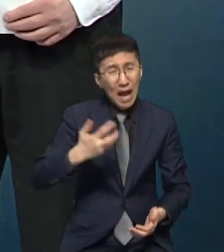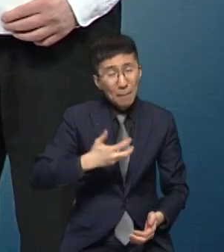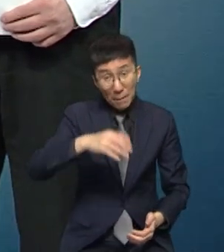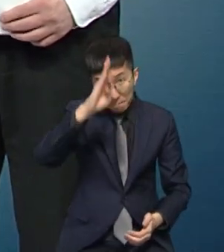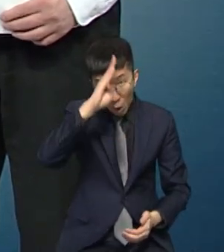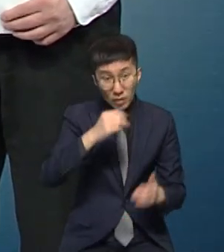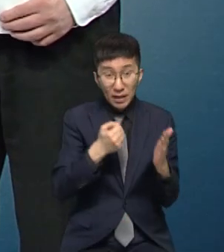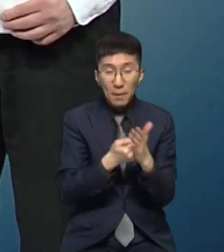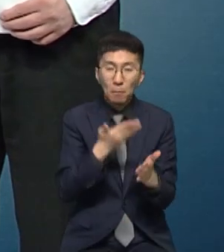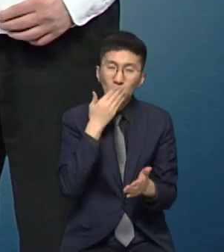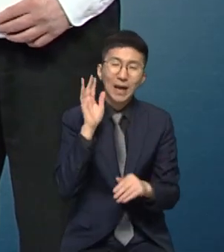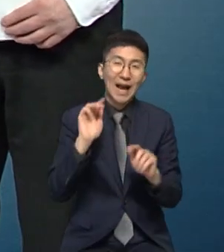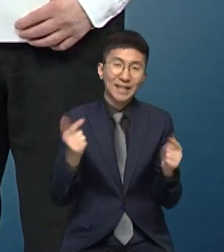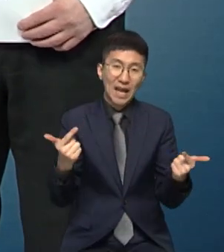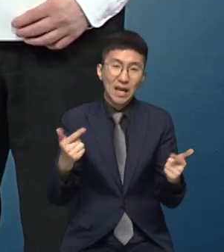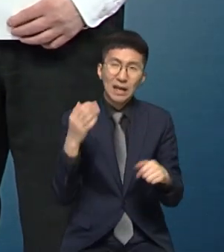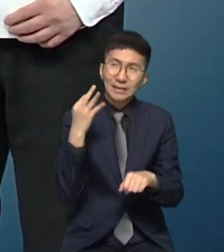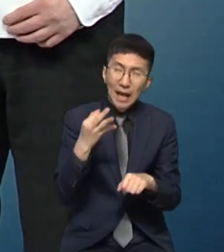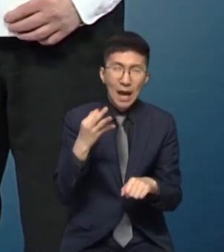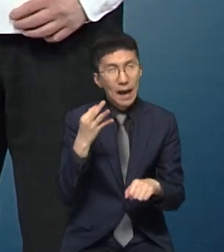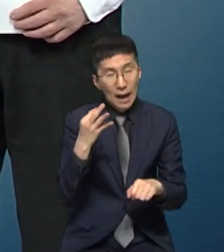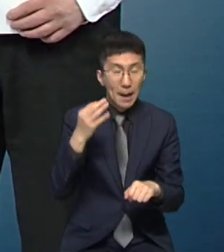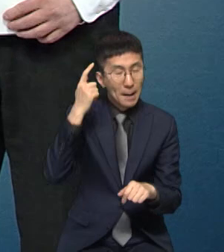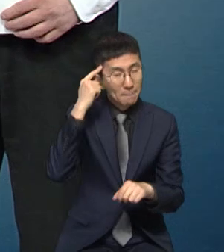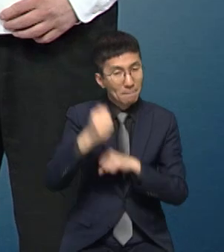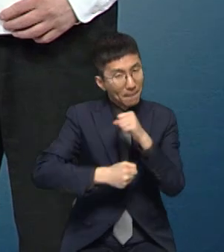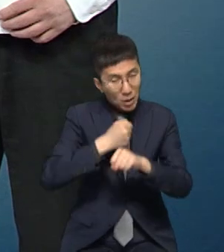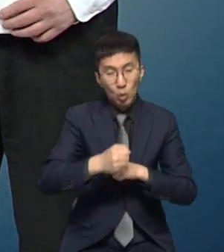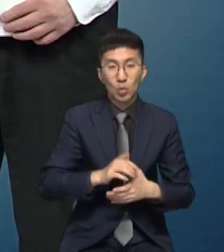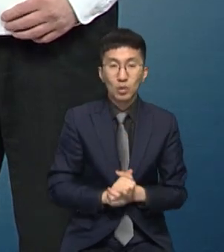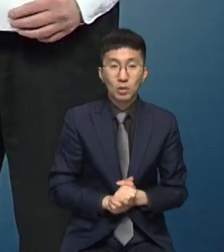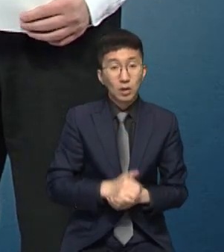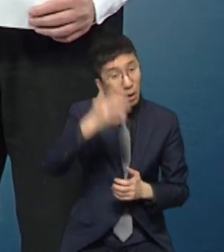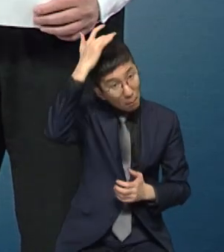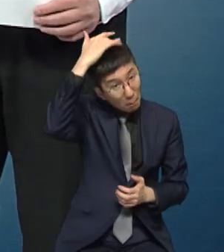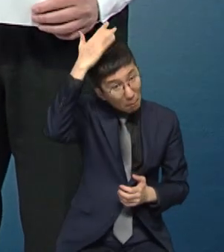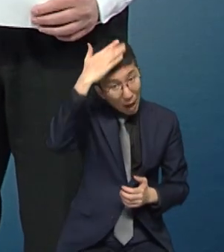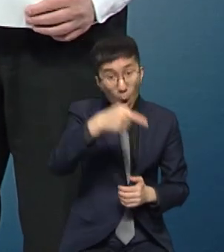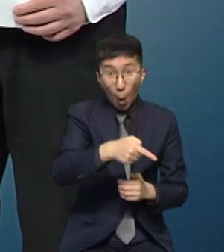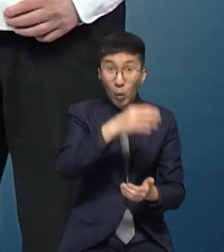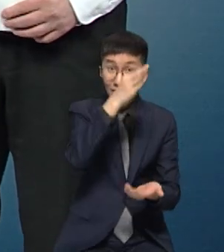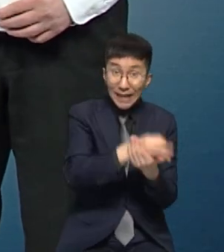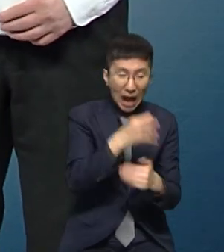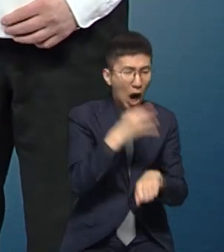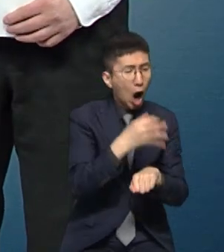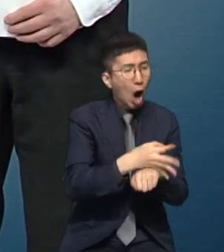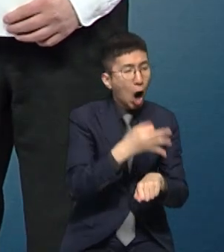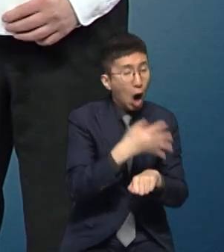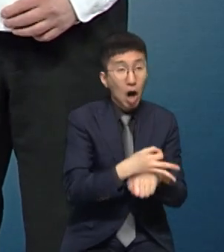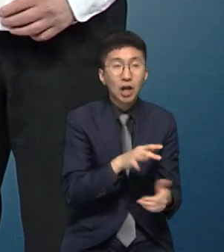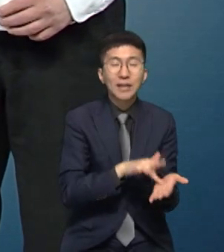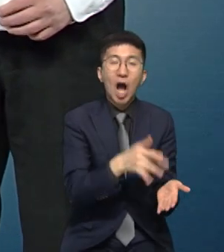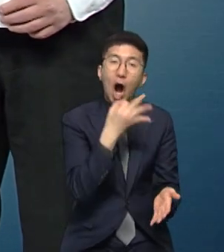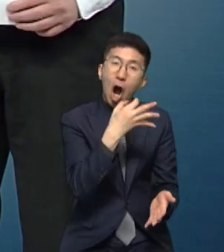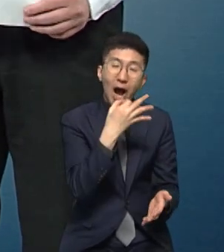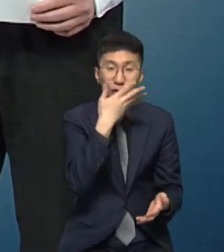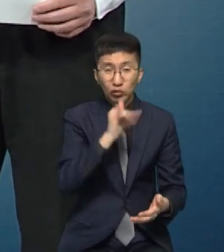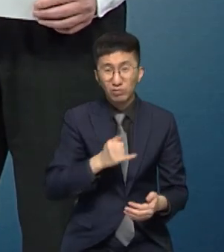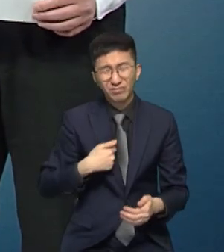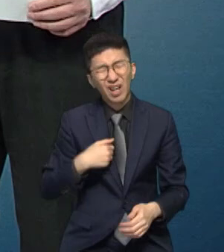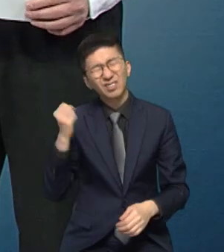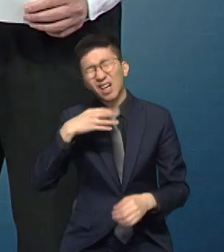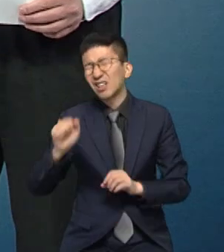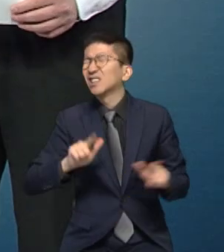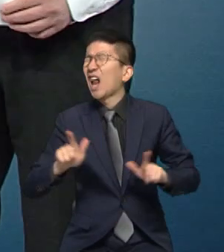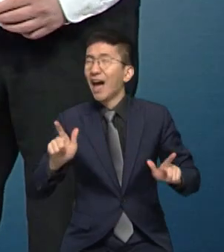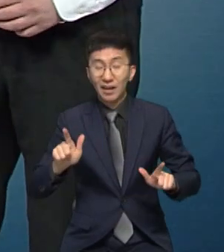아니라서 구입 의사가 결정적입니다. 같은 탈모 환자라도 누구는 가격 떨어졌네 하면서 먹겠다고 할 거고 또 누구는 그냥 살지